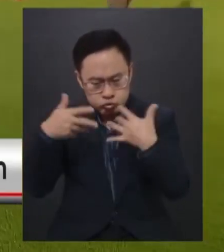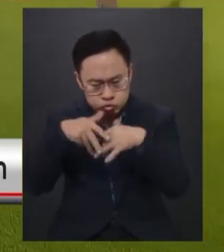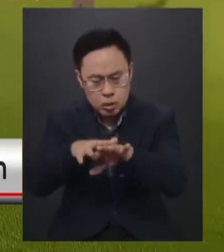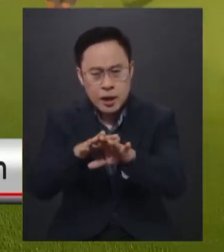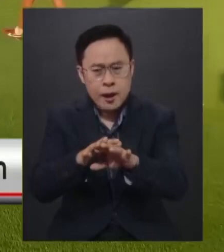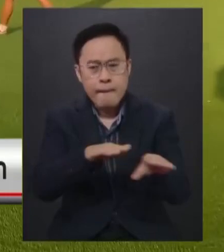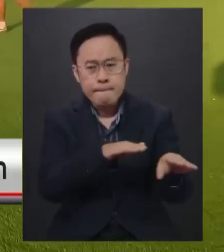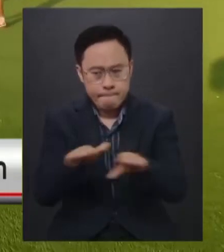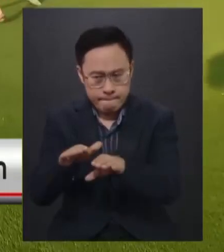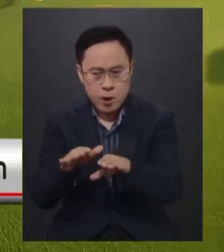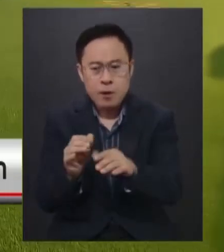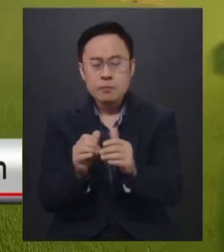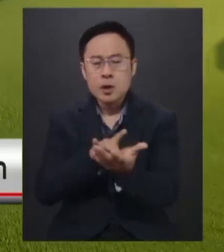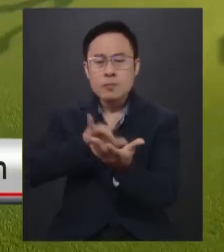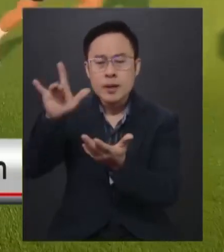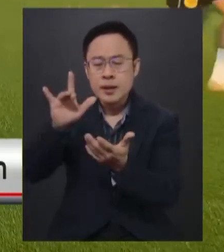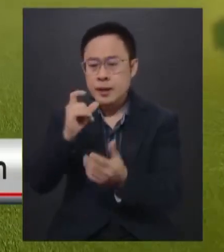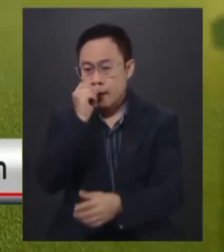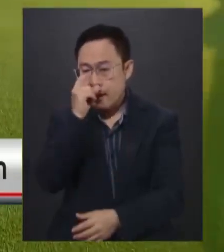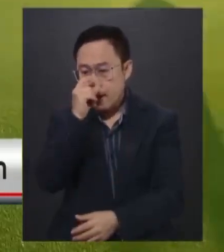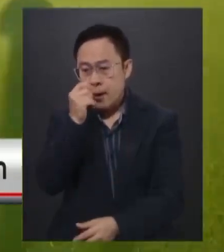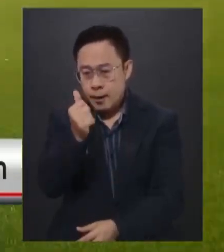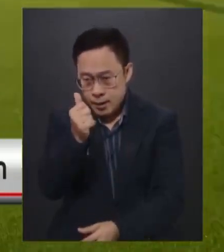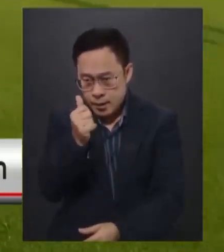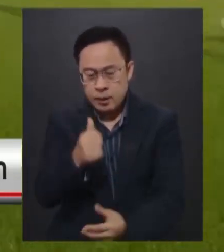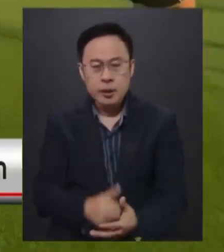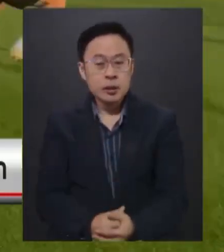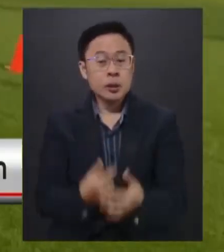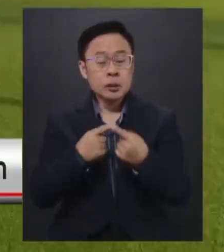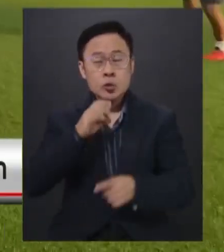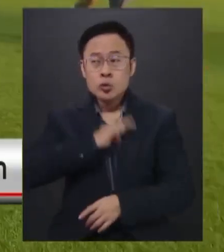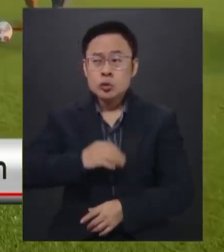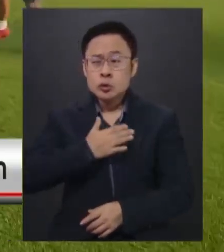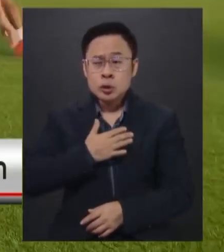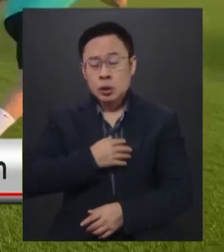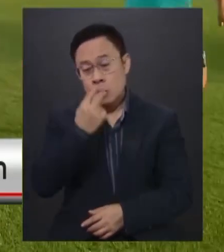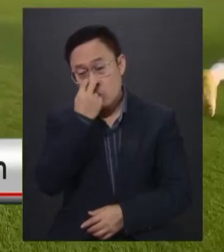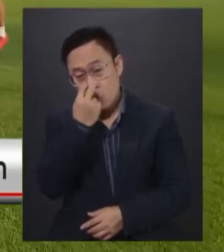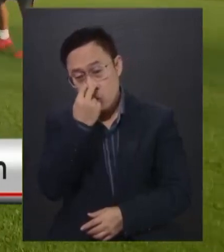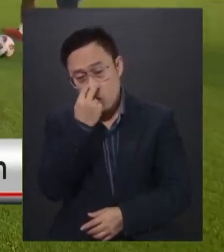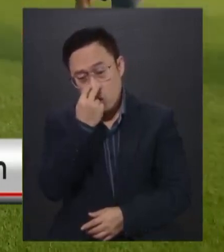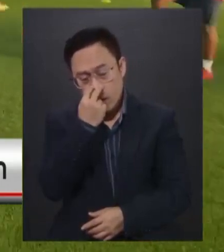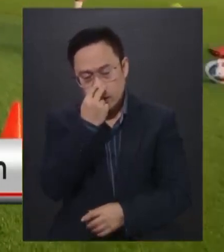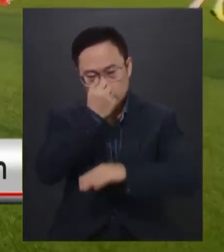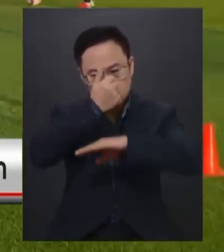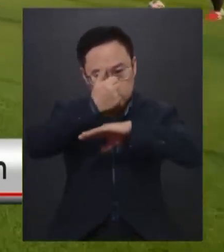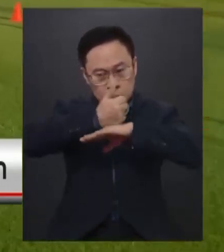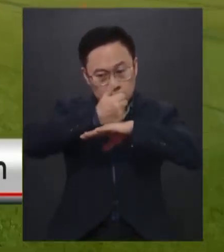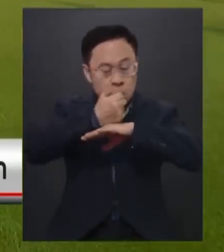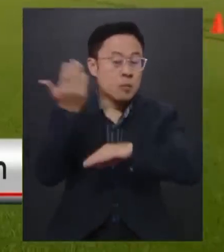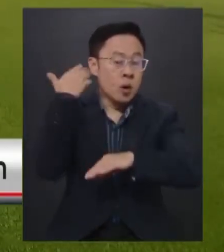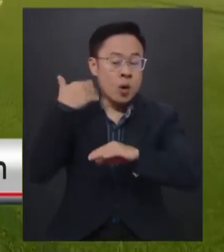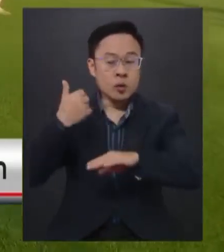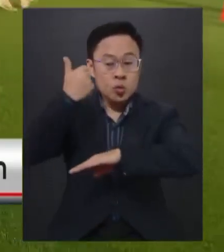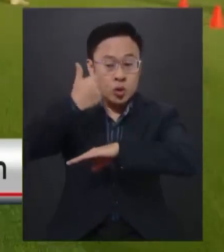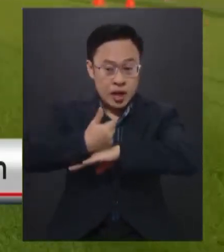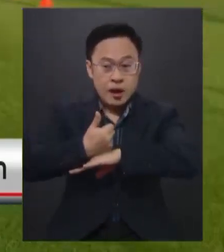พร้อมสำหรับการเดินทางไปแข่งขันเอเชียนคัพในครั้งนี้แต่ส่วนตัวเนี่ยเคยร่วมงานกับอิชิอิตอนที่อยู่กับสมุทรปราการ